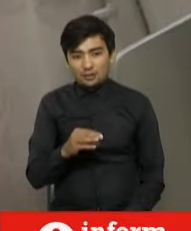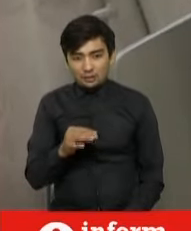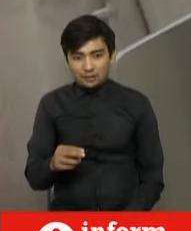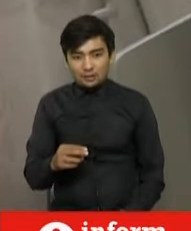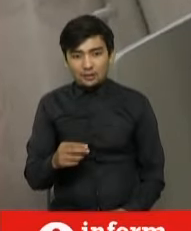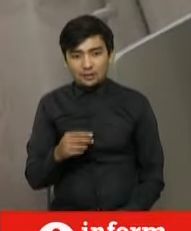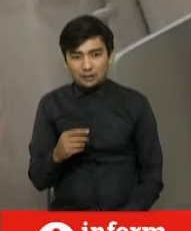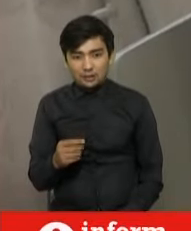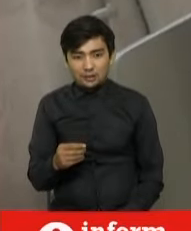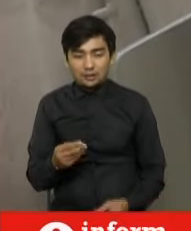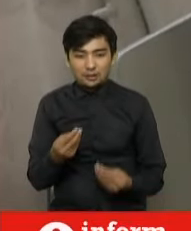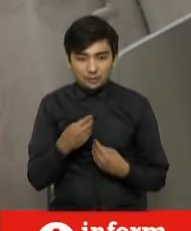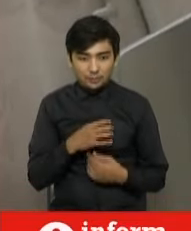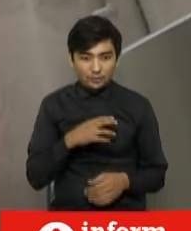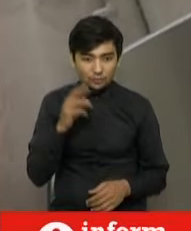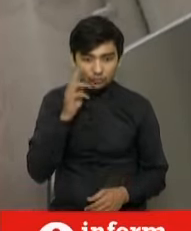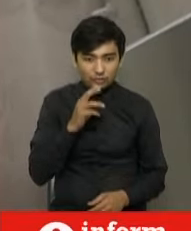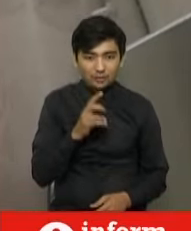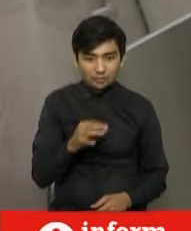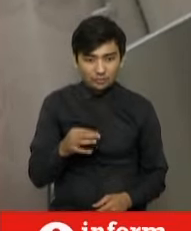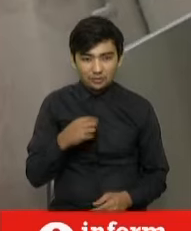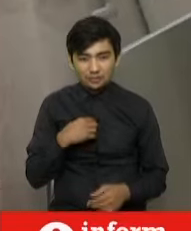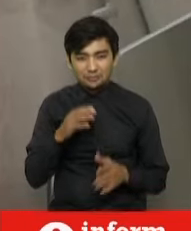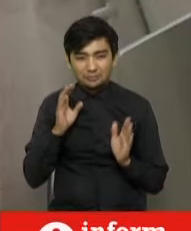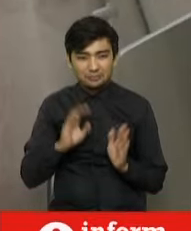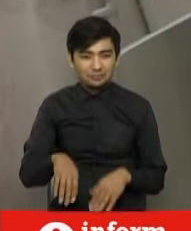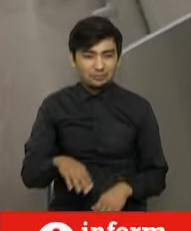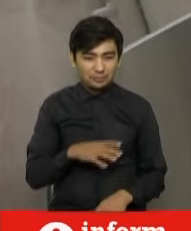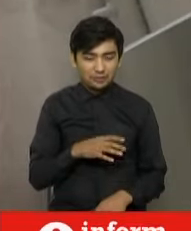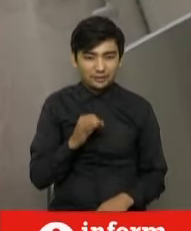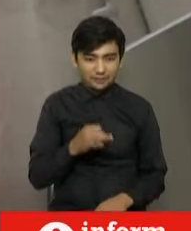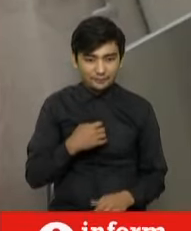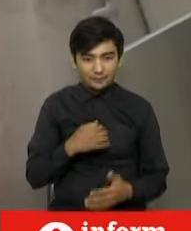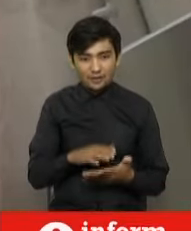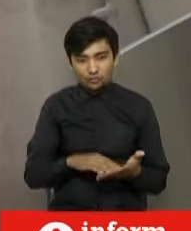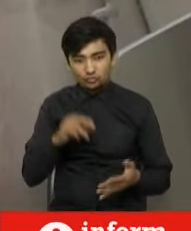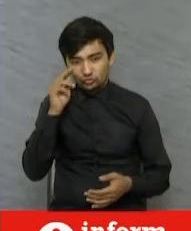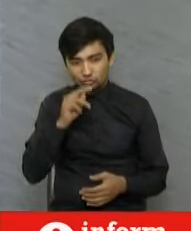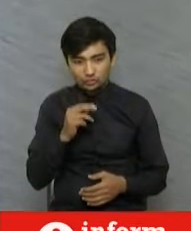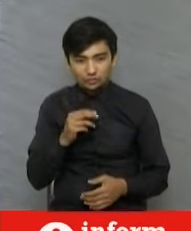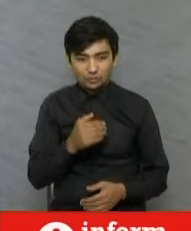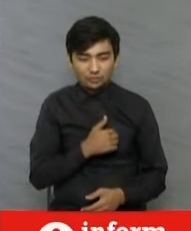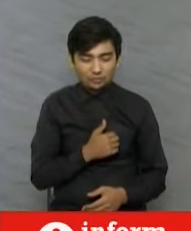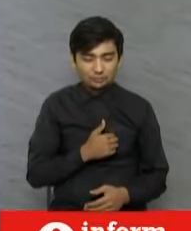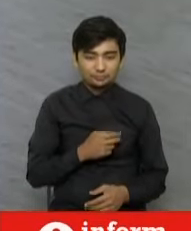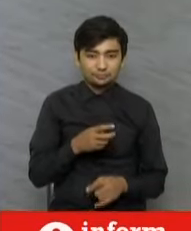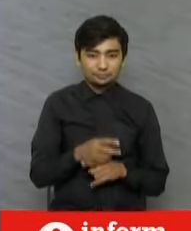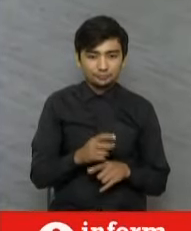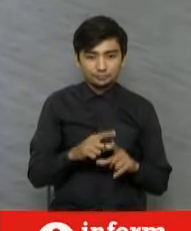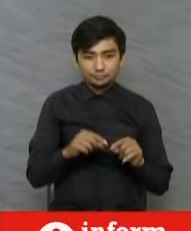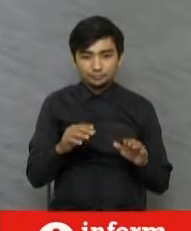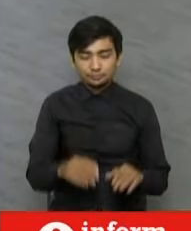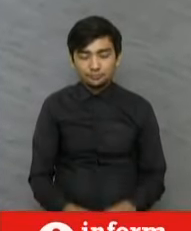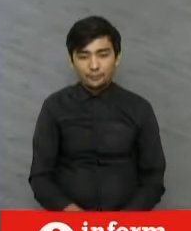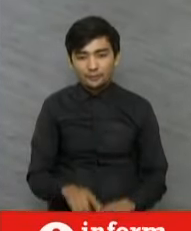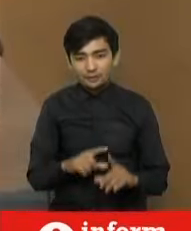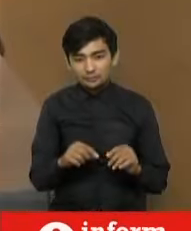эту возможность. Я как бы решил не упустить ее и решил дальше продолжать учиться. Обучаются школьники за колючей